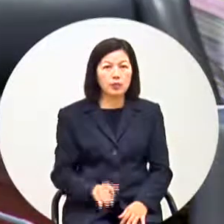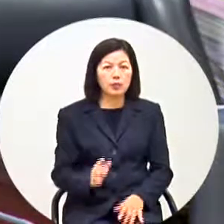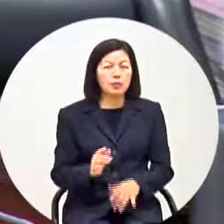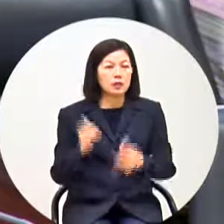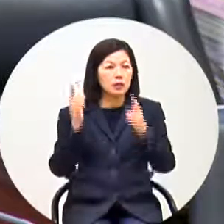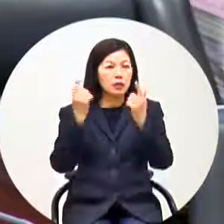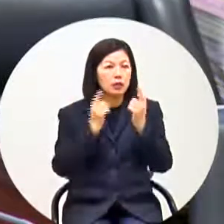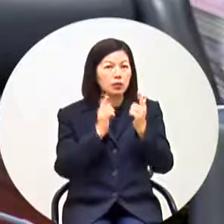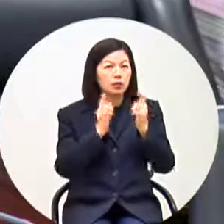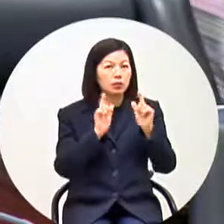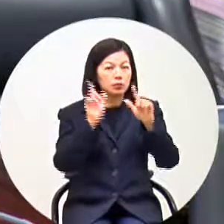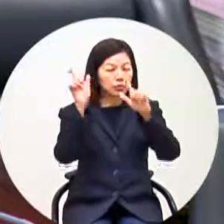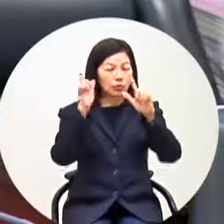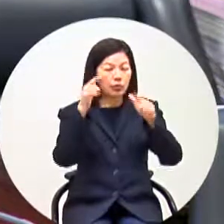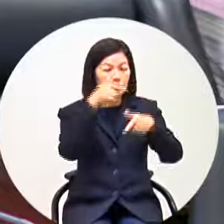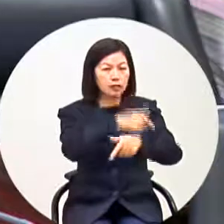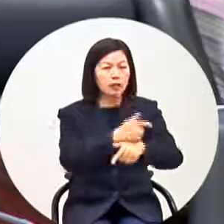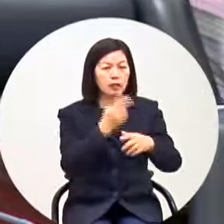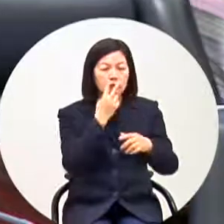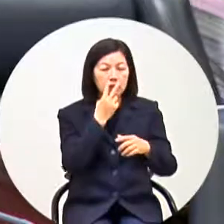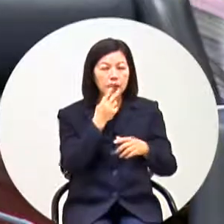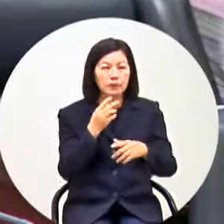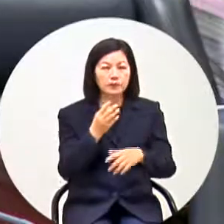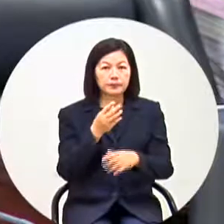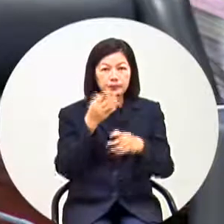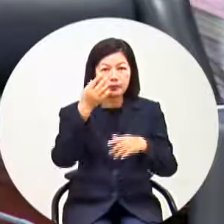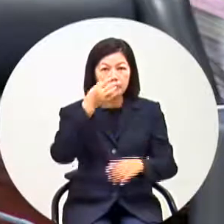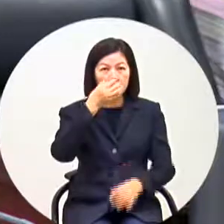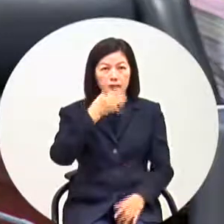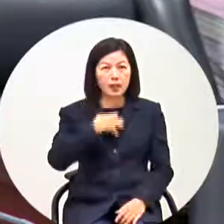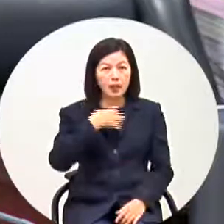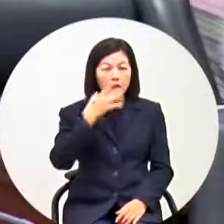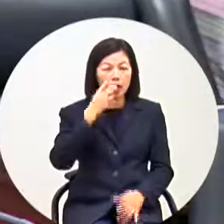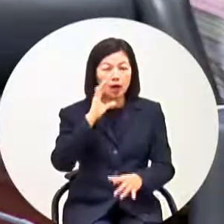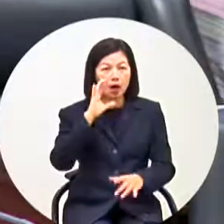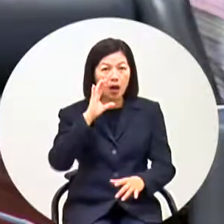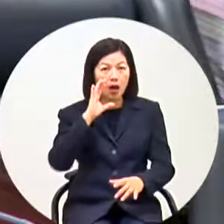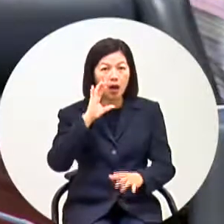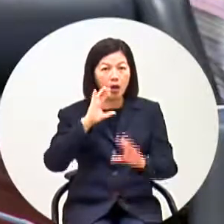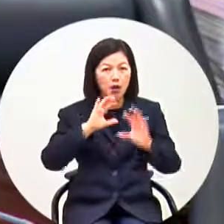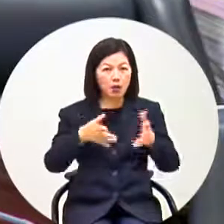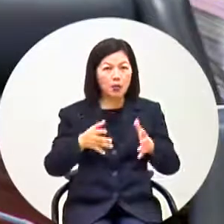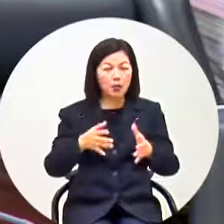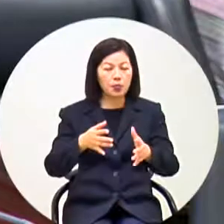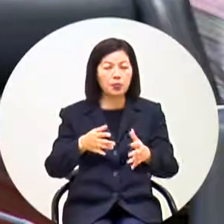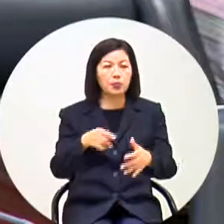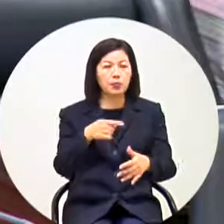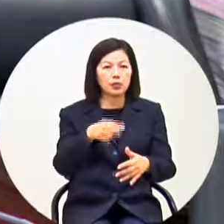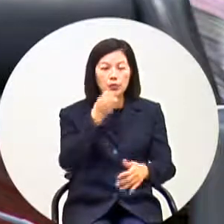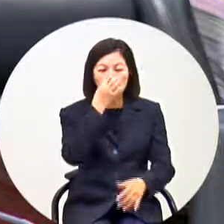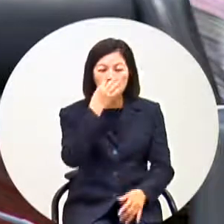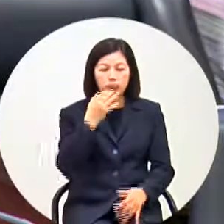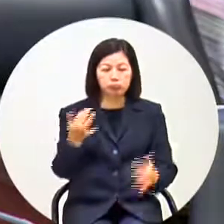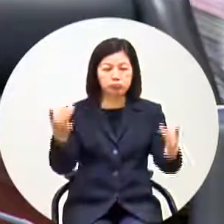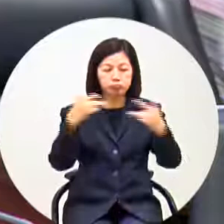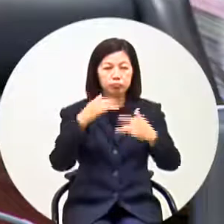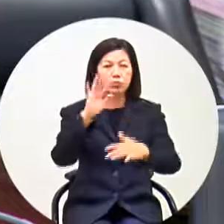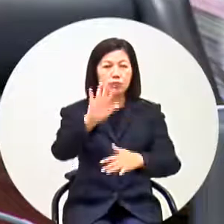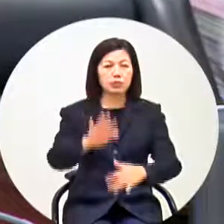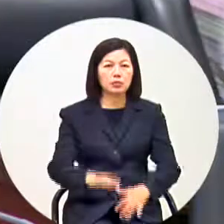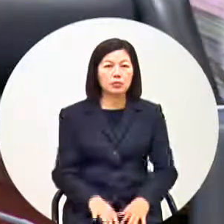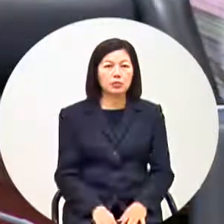有香港等国际的观光客哦。那从台中市政府的资料可以看到